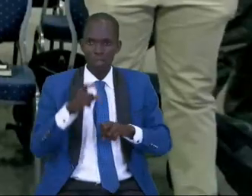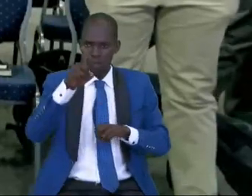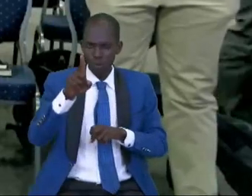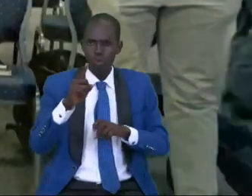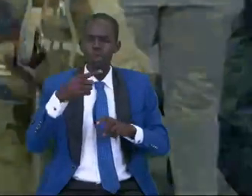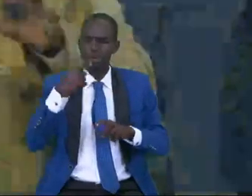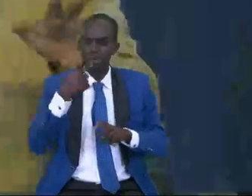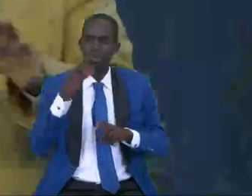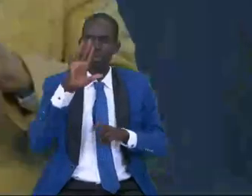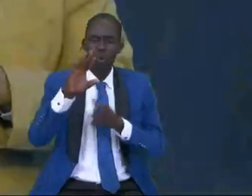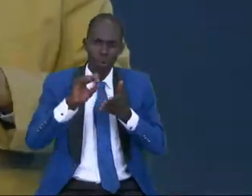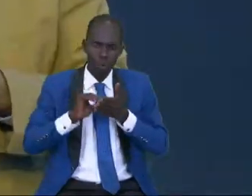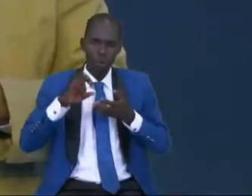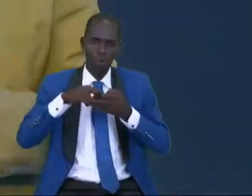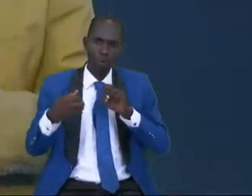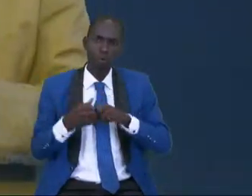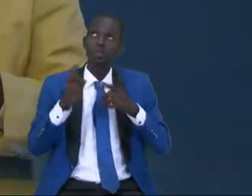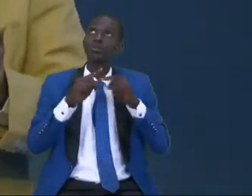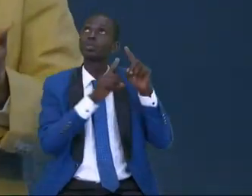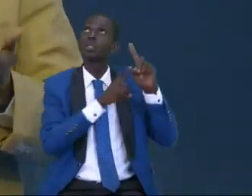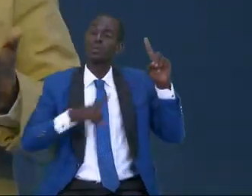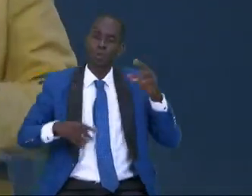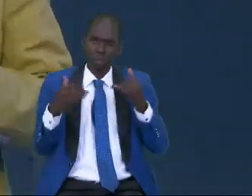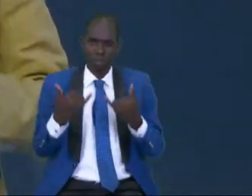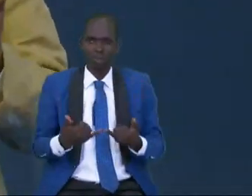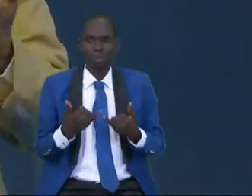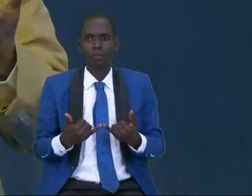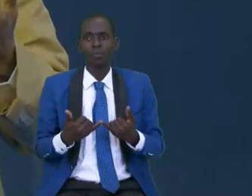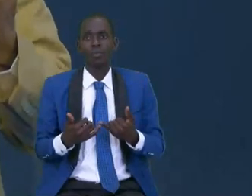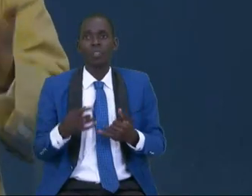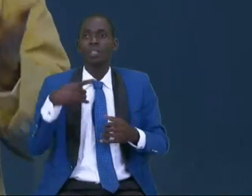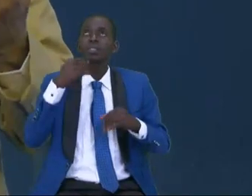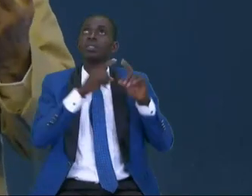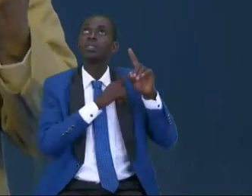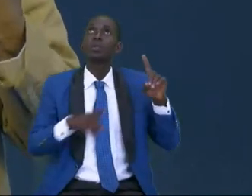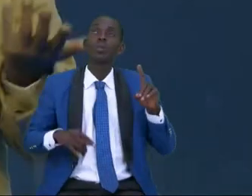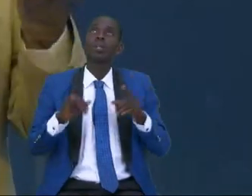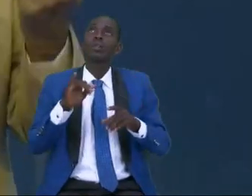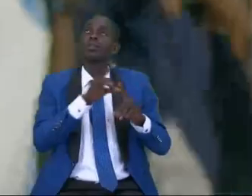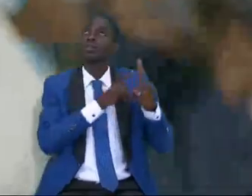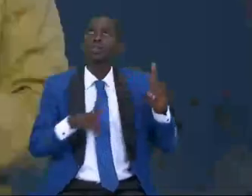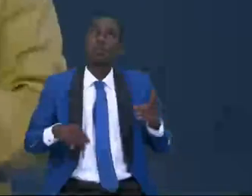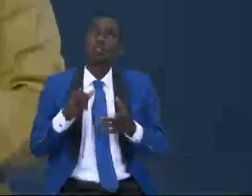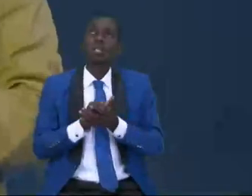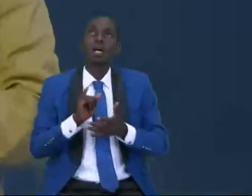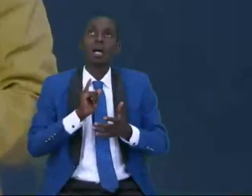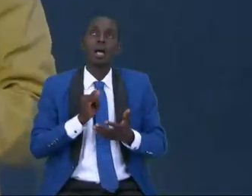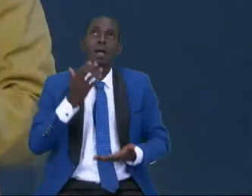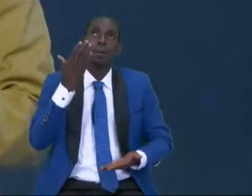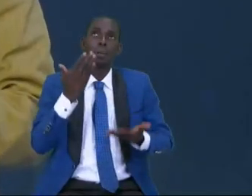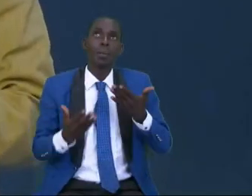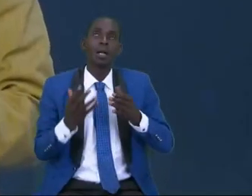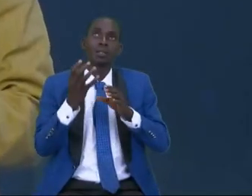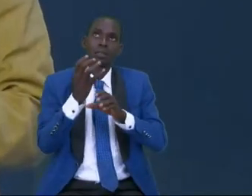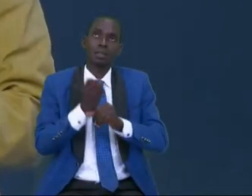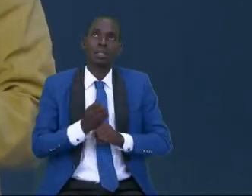Quelle que soit la maladie que tu as, quels que soient les miracles dont tu as besoin, dis au Seigneur, Seigneur, que